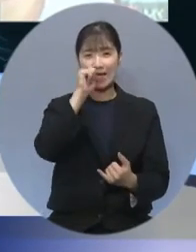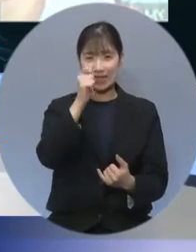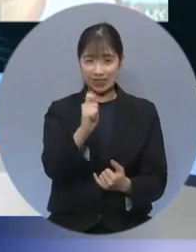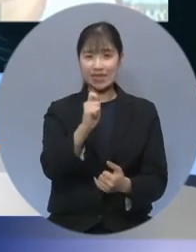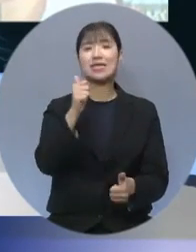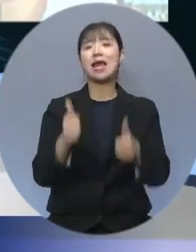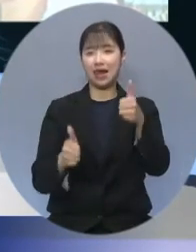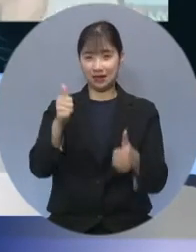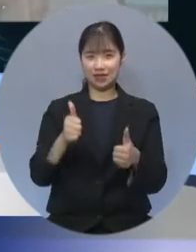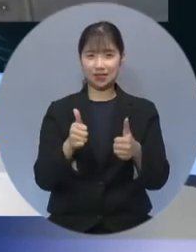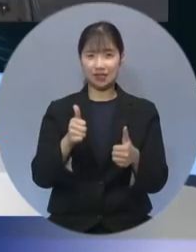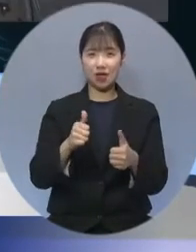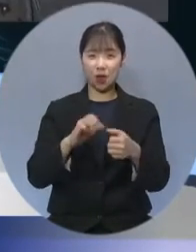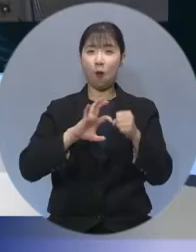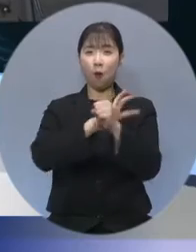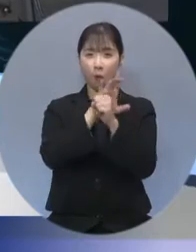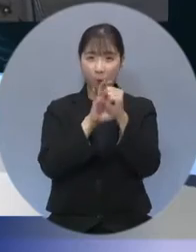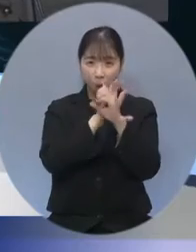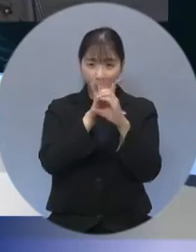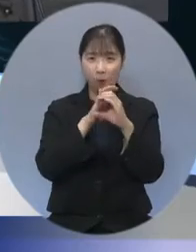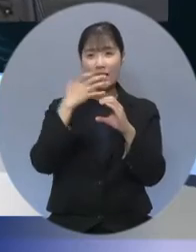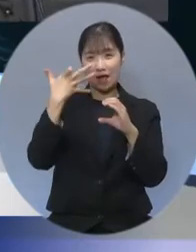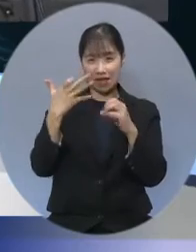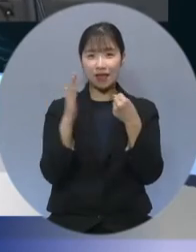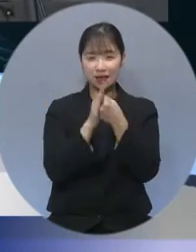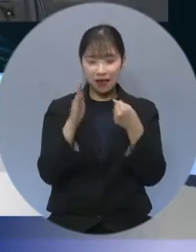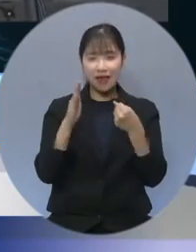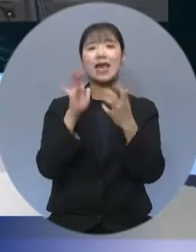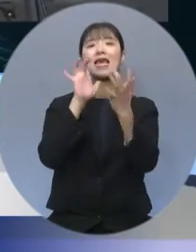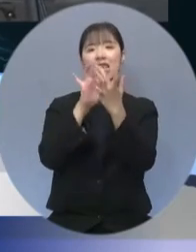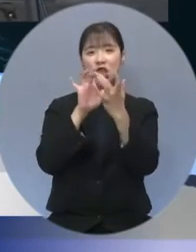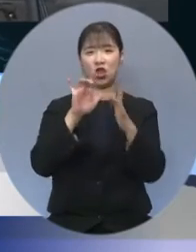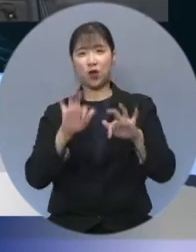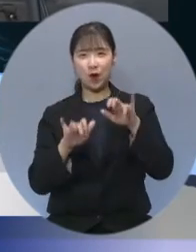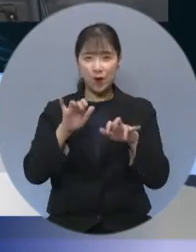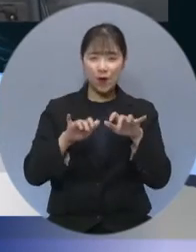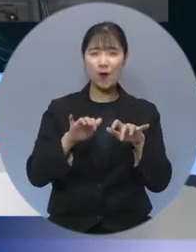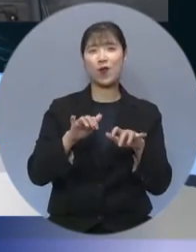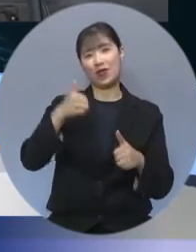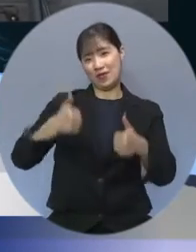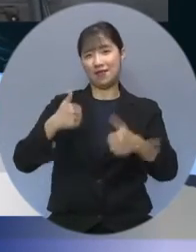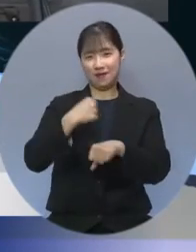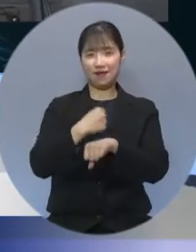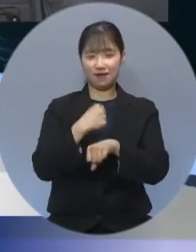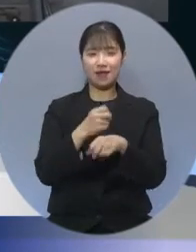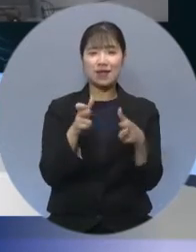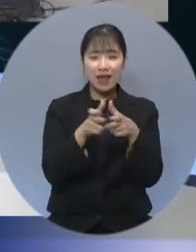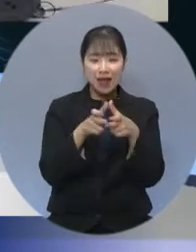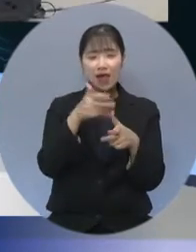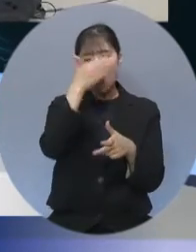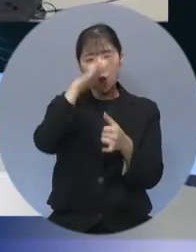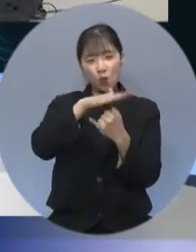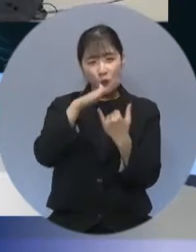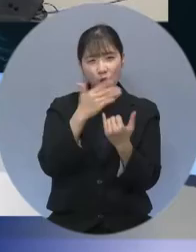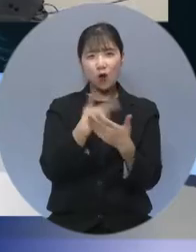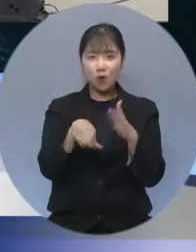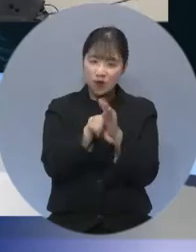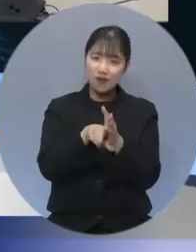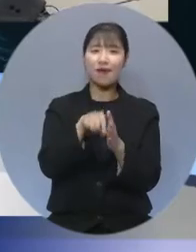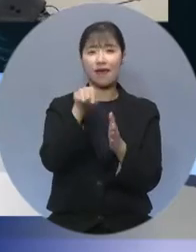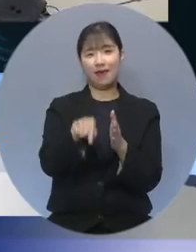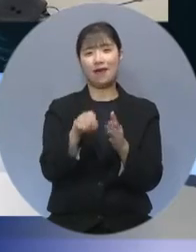코로나19 여파로 올해는 온라인 대회로 준비됐습니다. 장애 청소년들의 꿈과 기대를 이어가기 위해 이